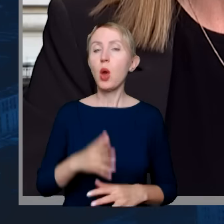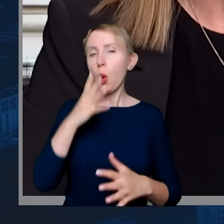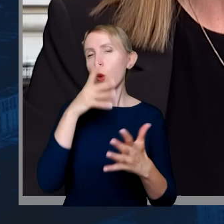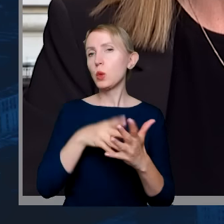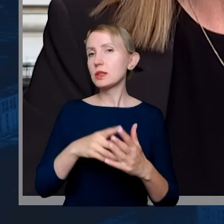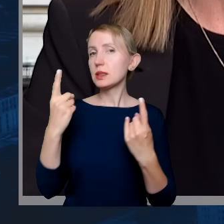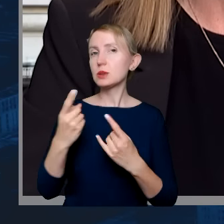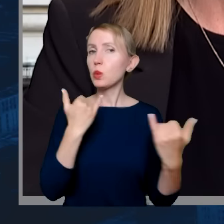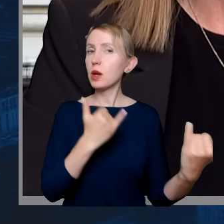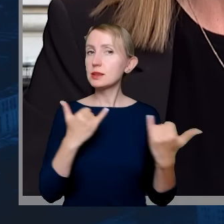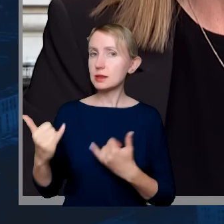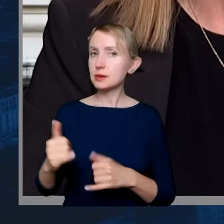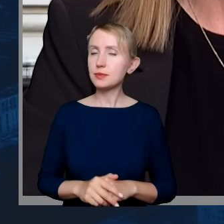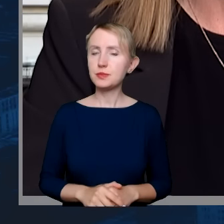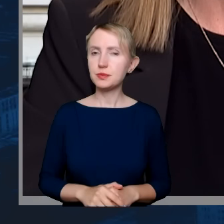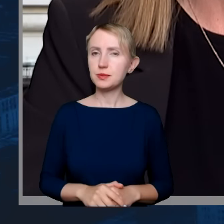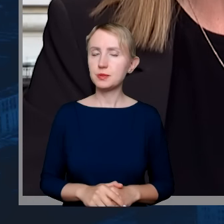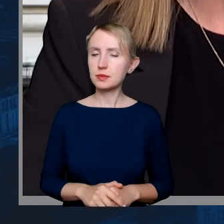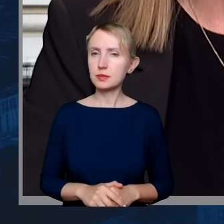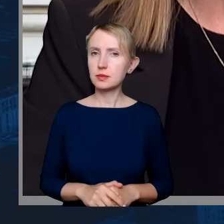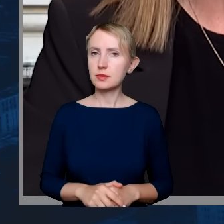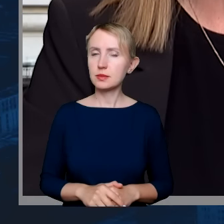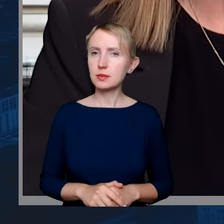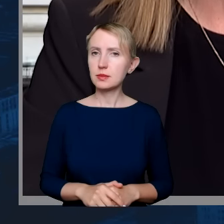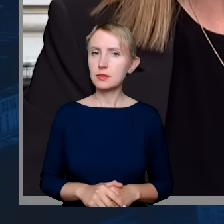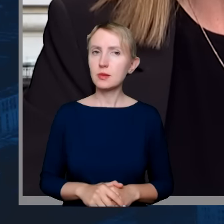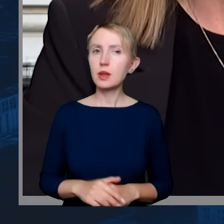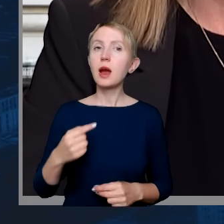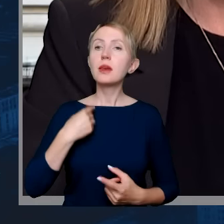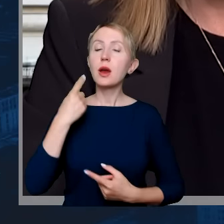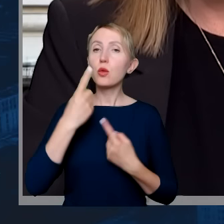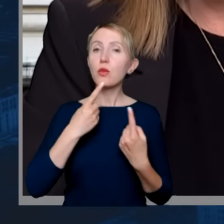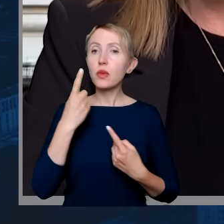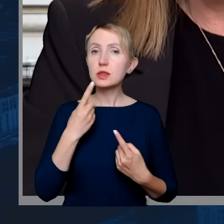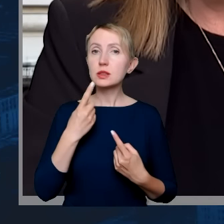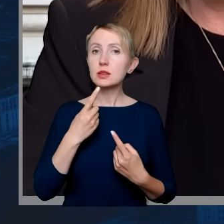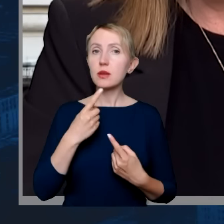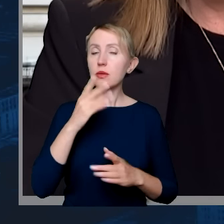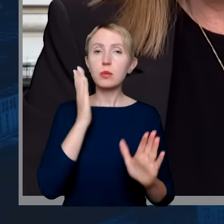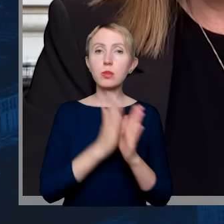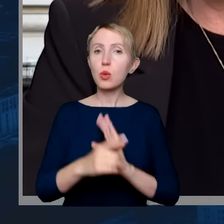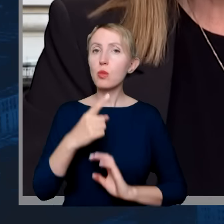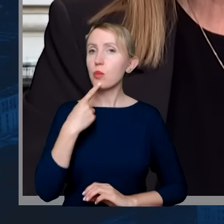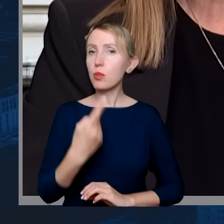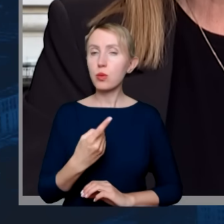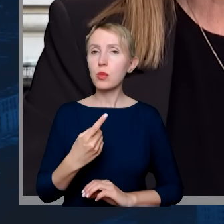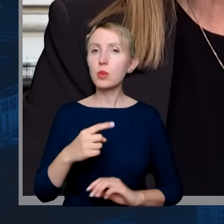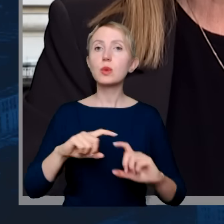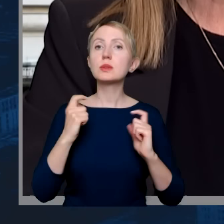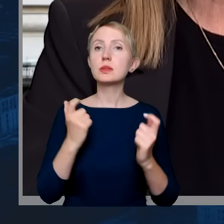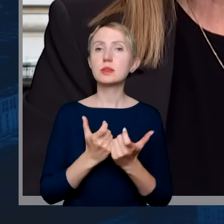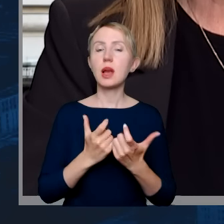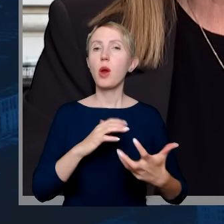z oceną pani poseł, dlatego że ja uważam, że jasna deklaracja całej